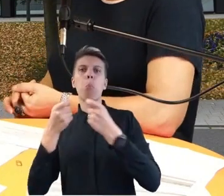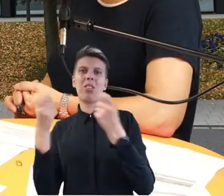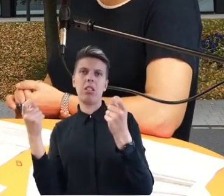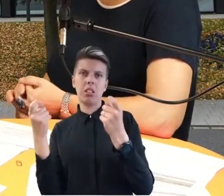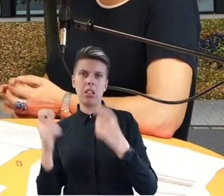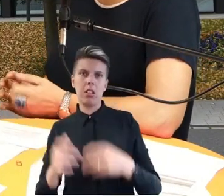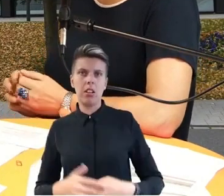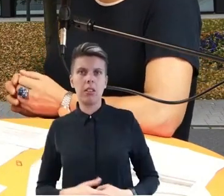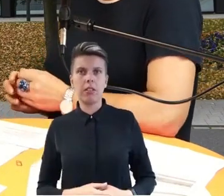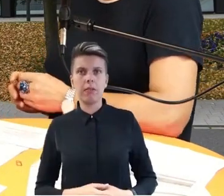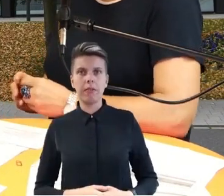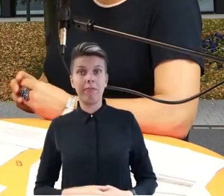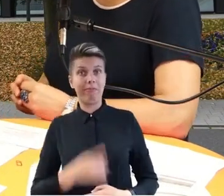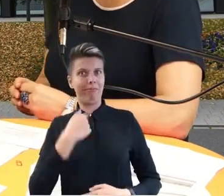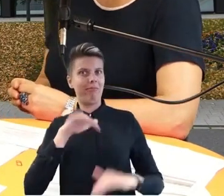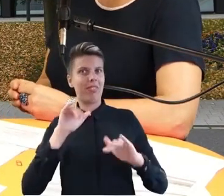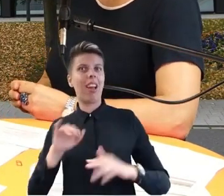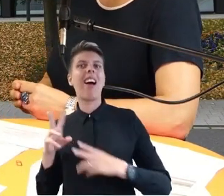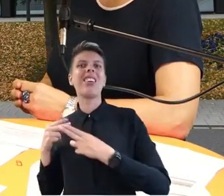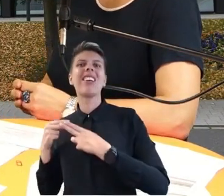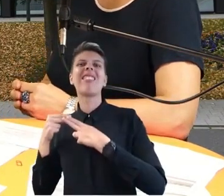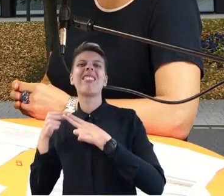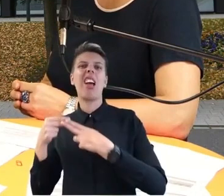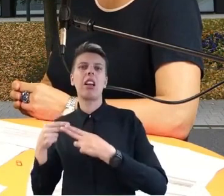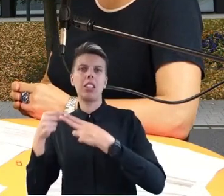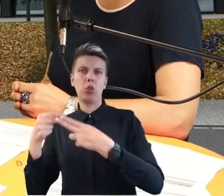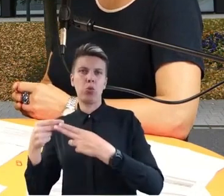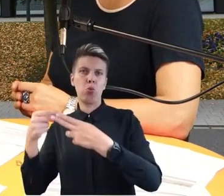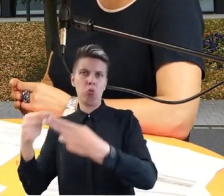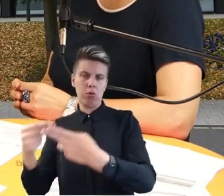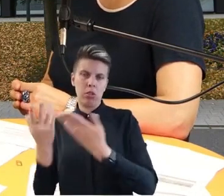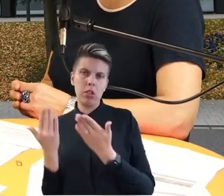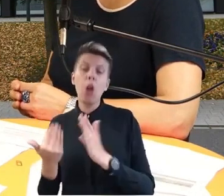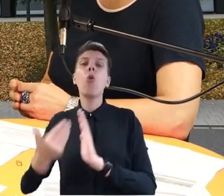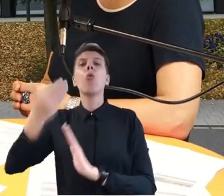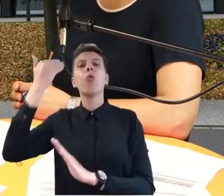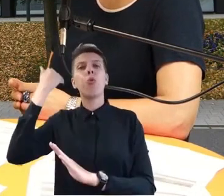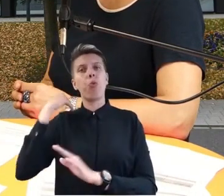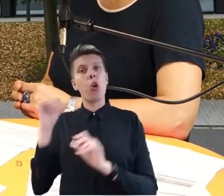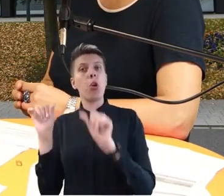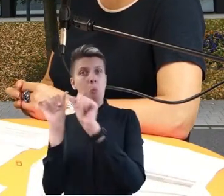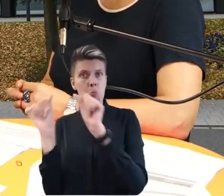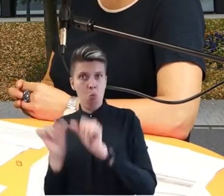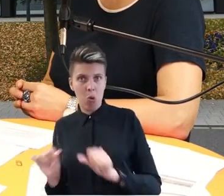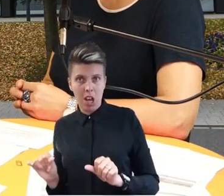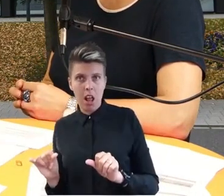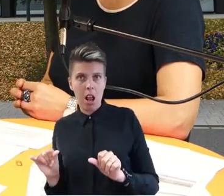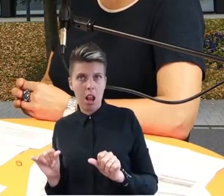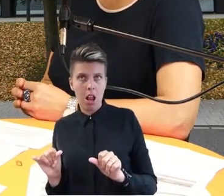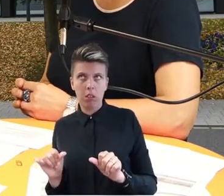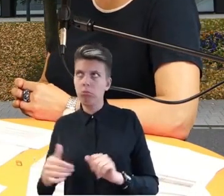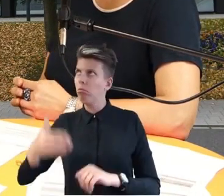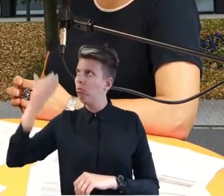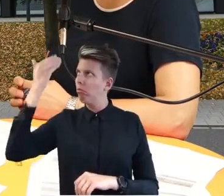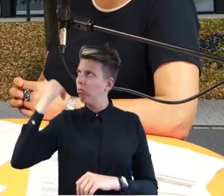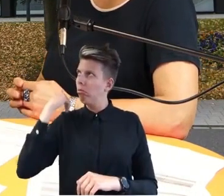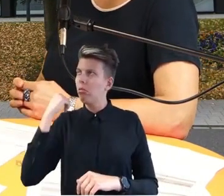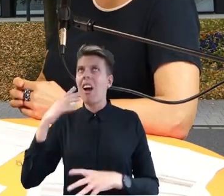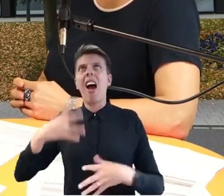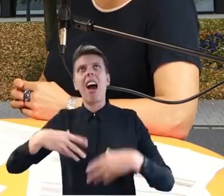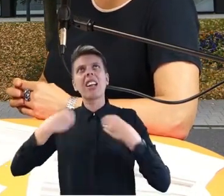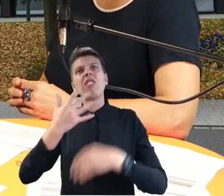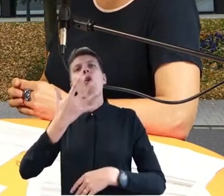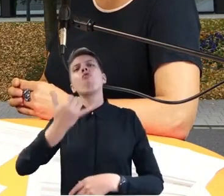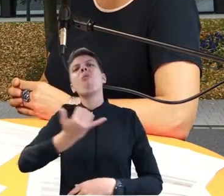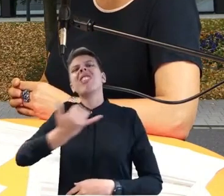haben eine tradition also die vorläufer modelle muss man schon sagen gehen zurück bis in die 50er jahre in